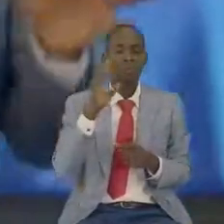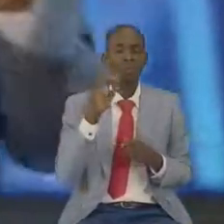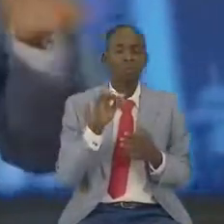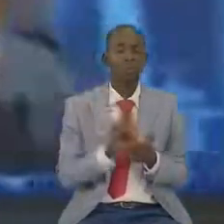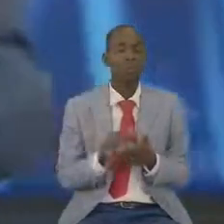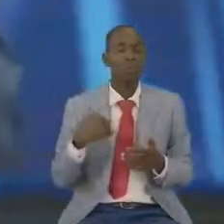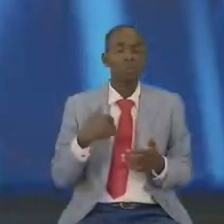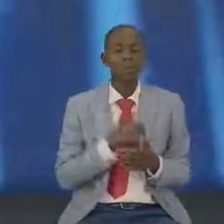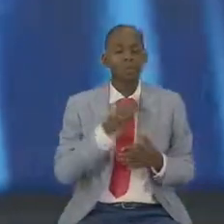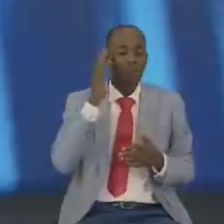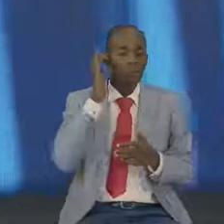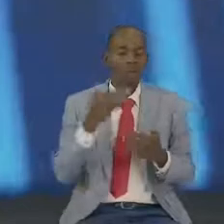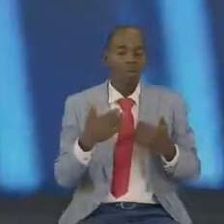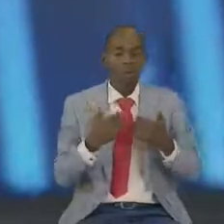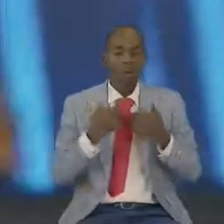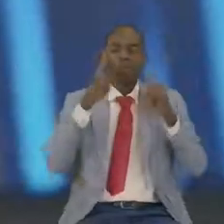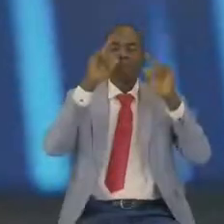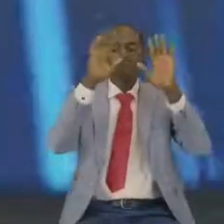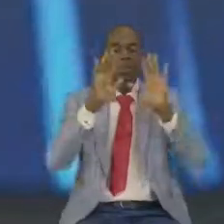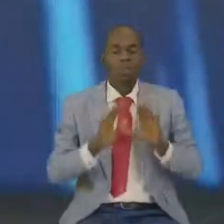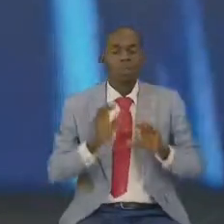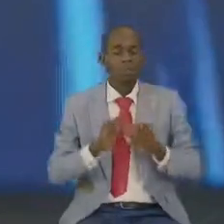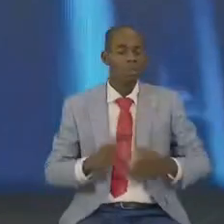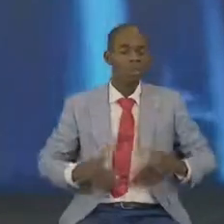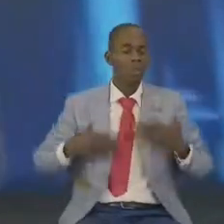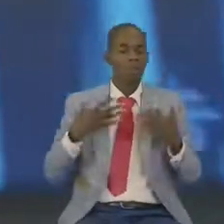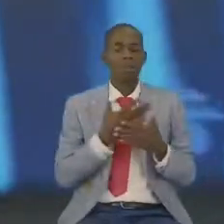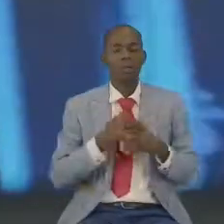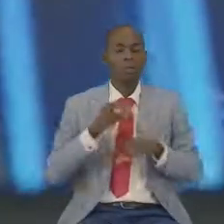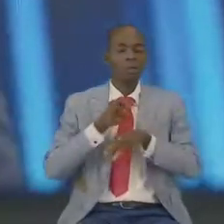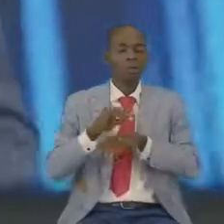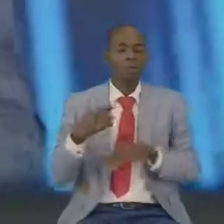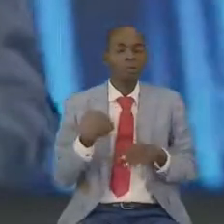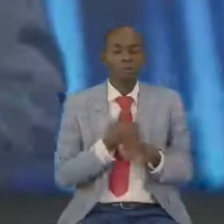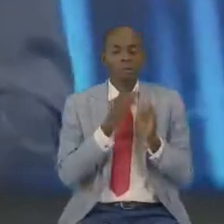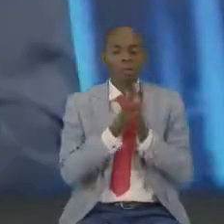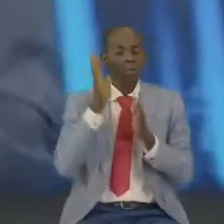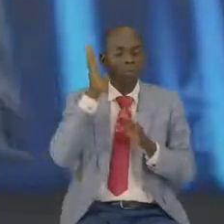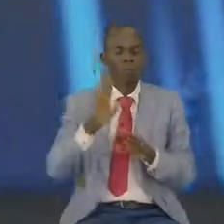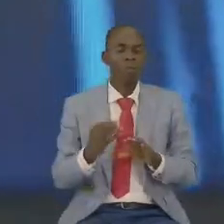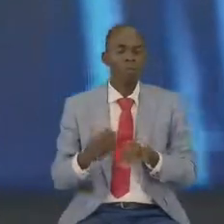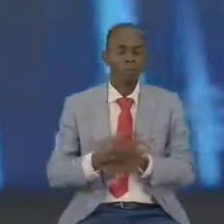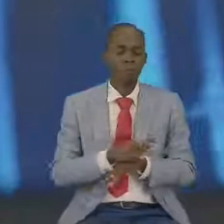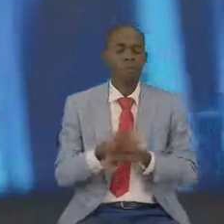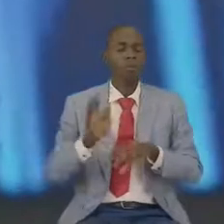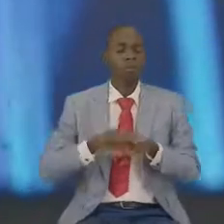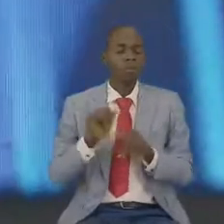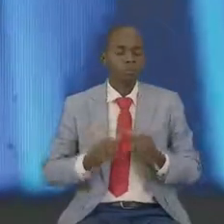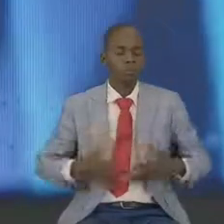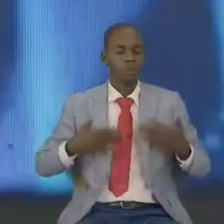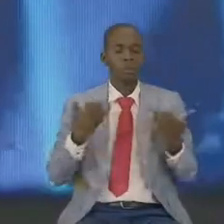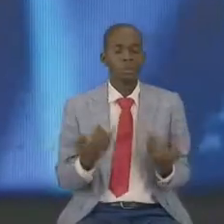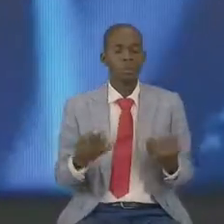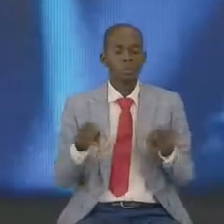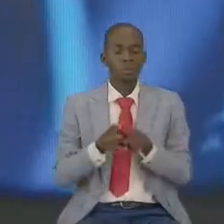nous puissions avoir l'excellence dans la vie et dans le ministère, nous prions que tu impactes dans chaque vie, même en ce jour,